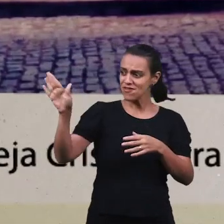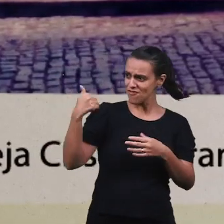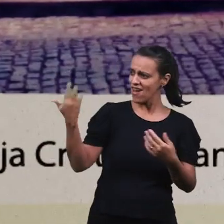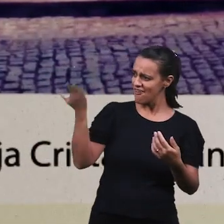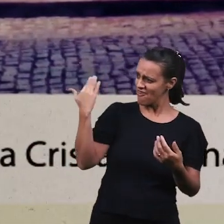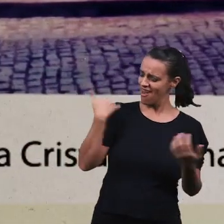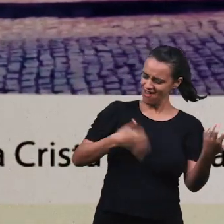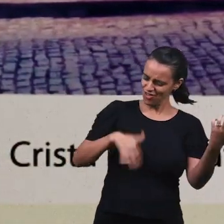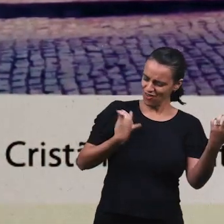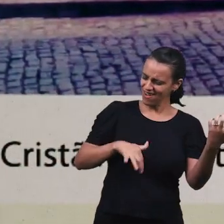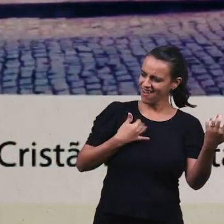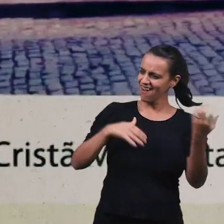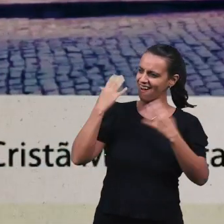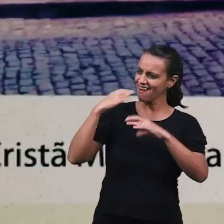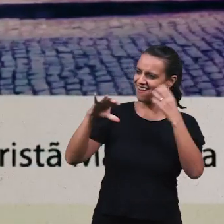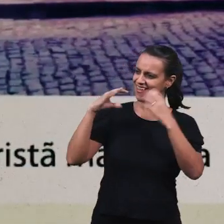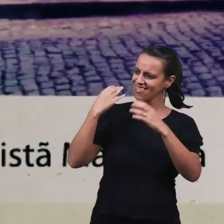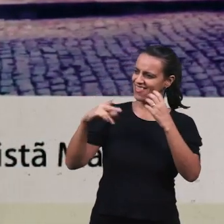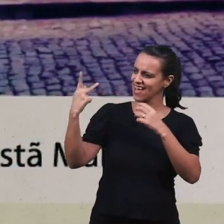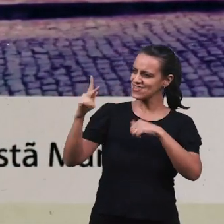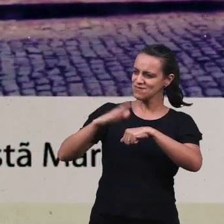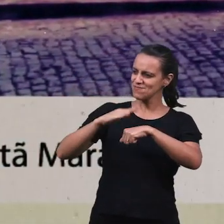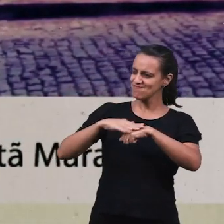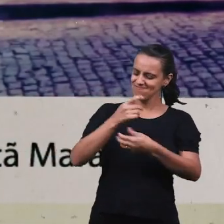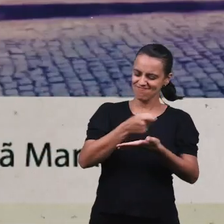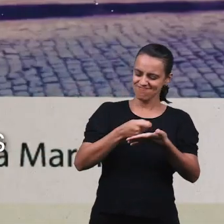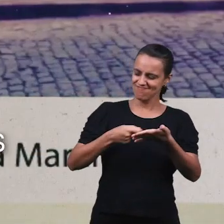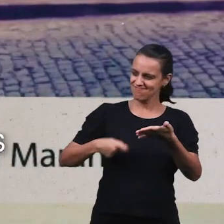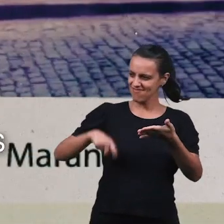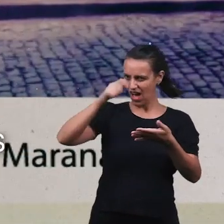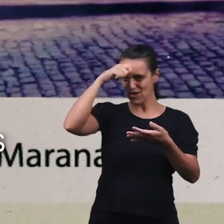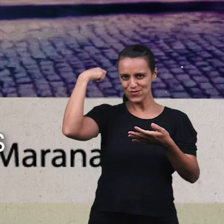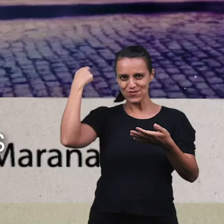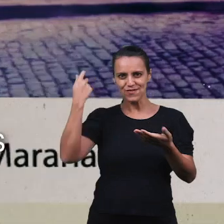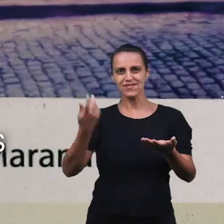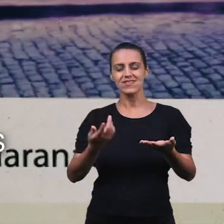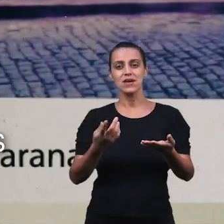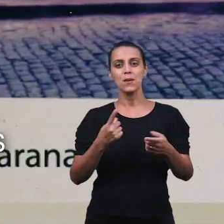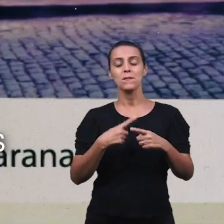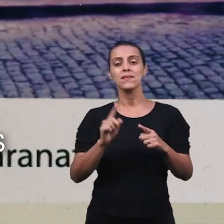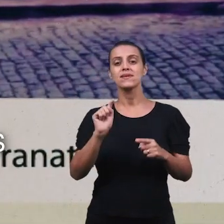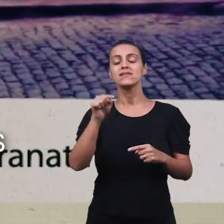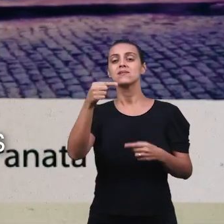appelé pour chanter et jouer